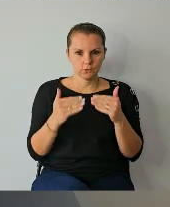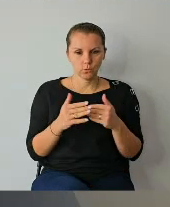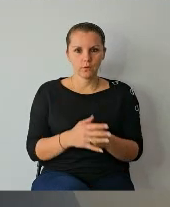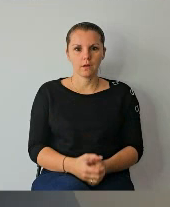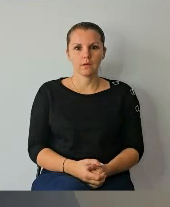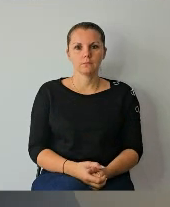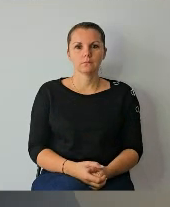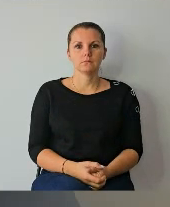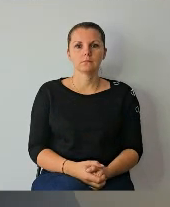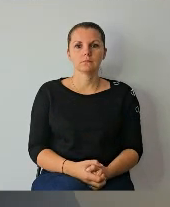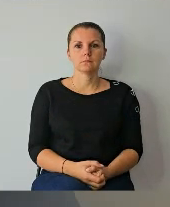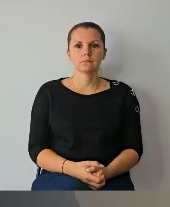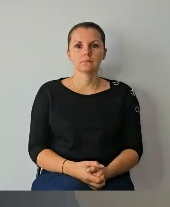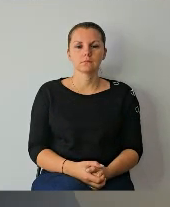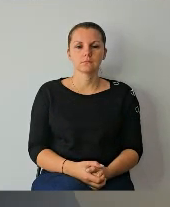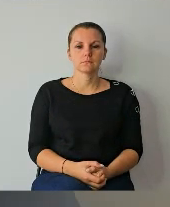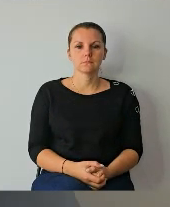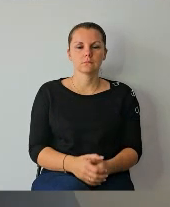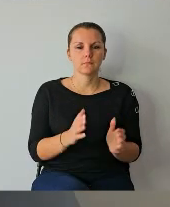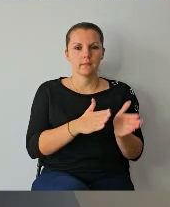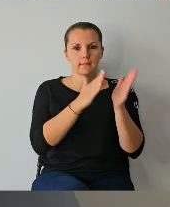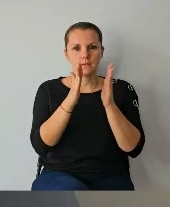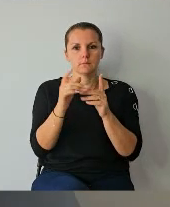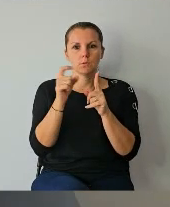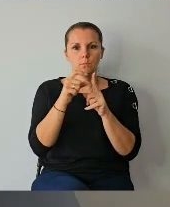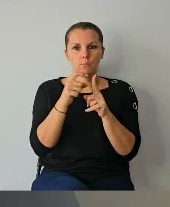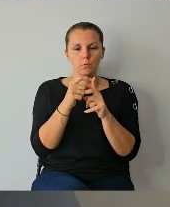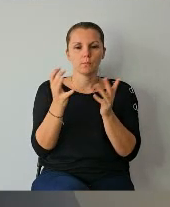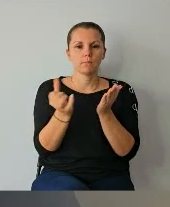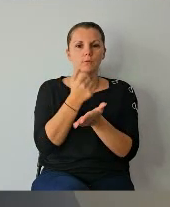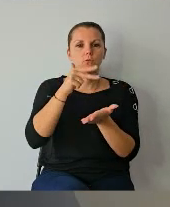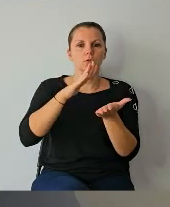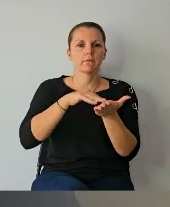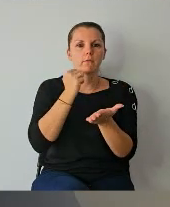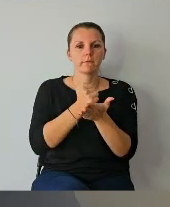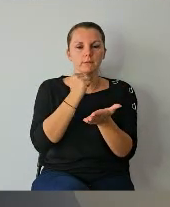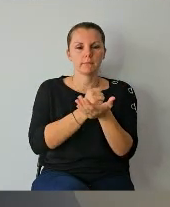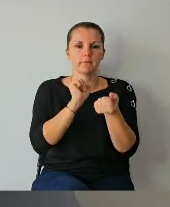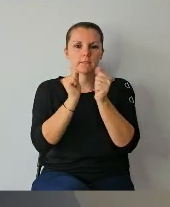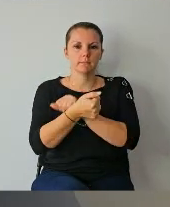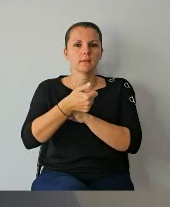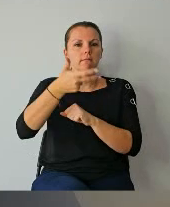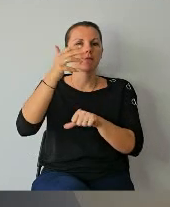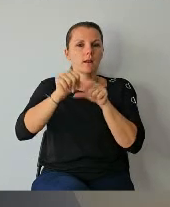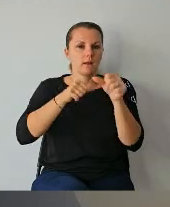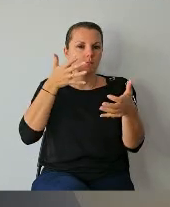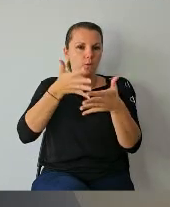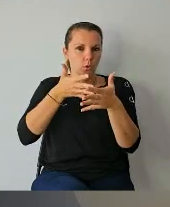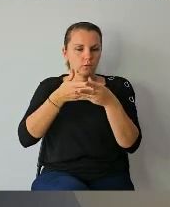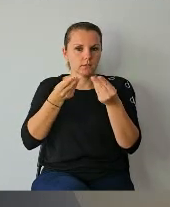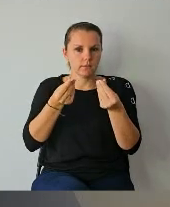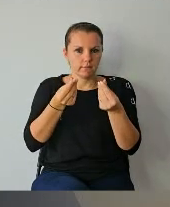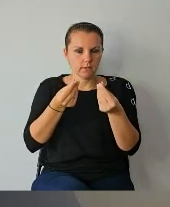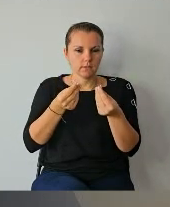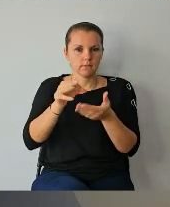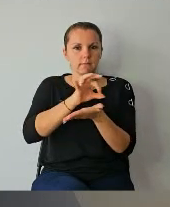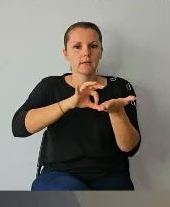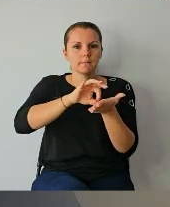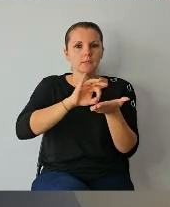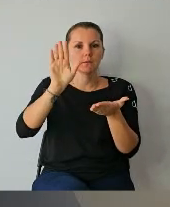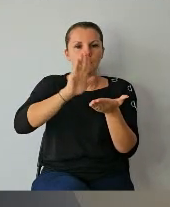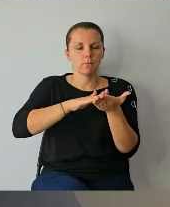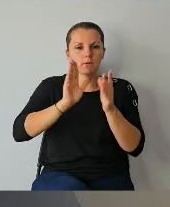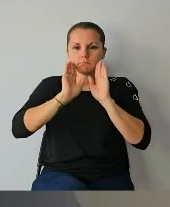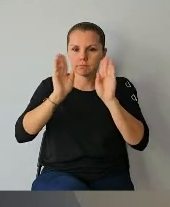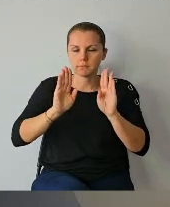Dziękuję. Następnym punktem jest podjęcie uchwały w sprawie zmian w wieloletniej prognozie finansowej gminy Boguchwała